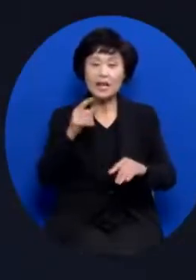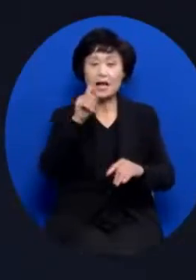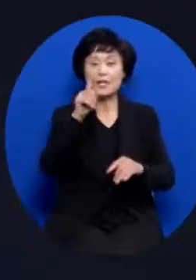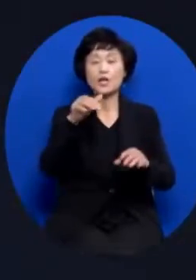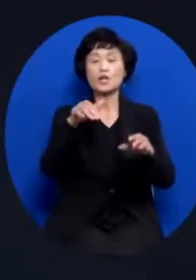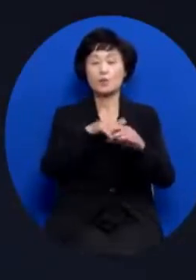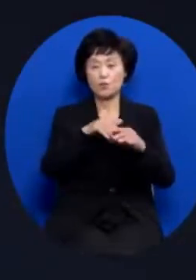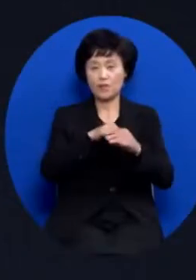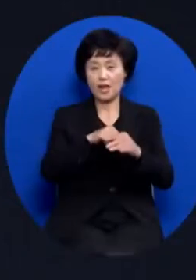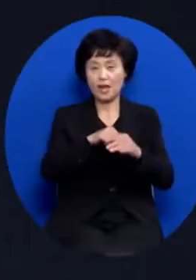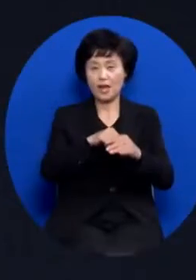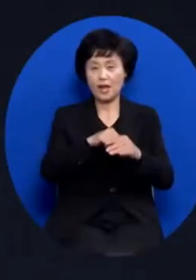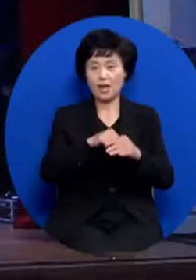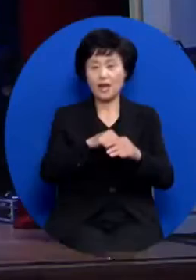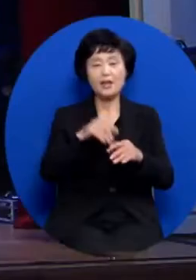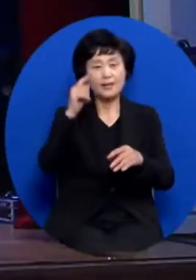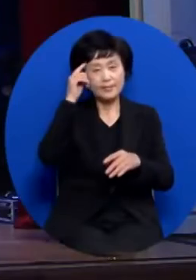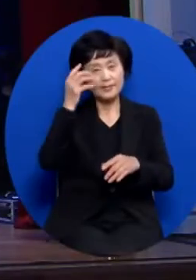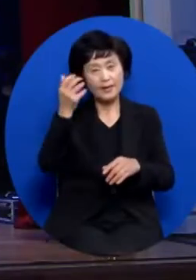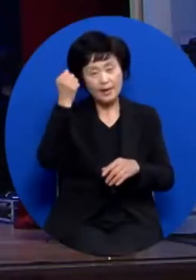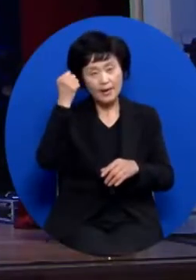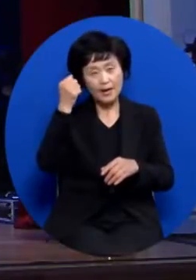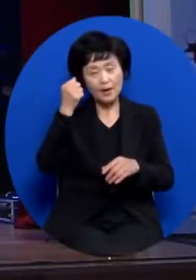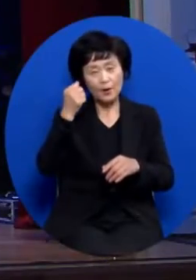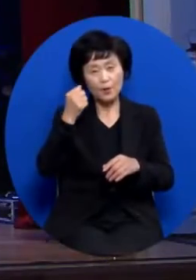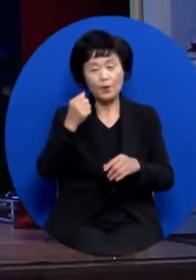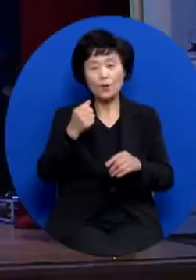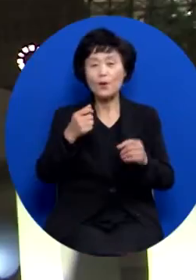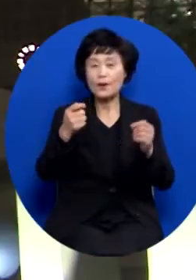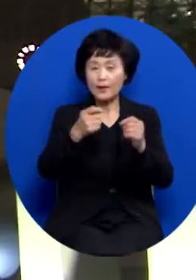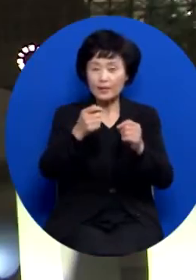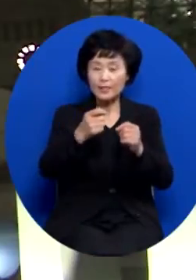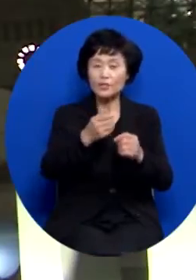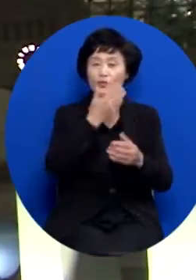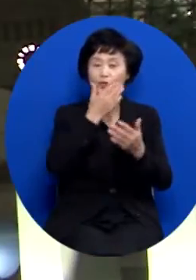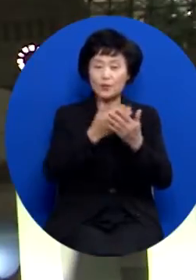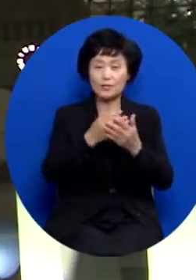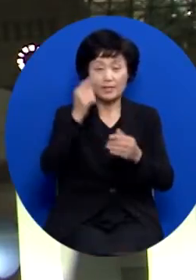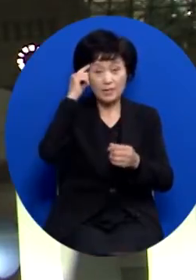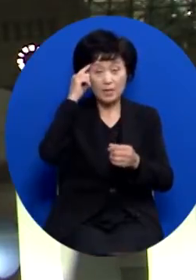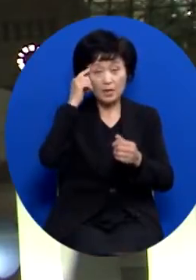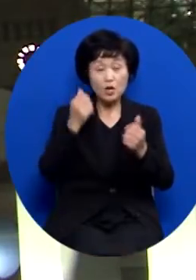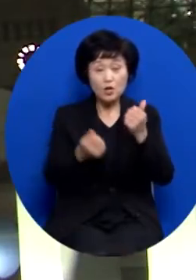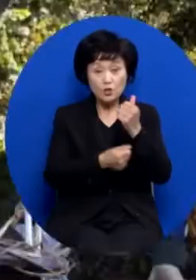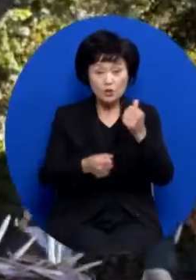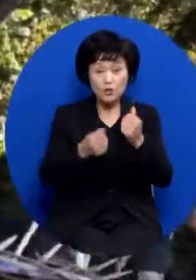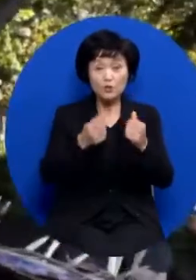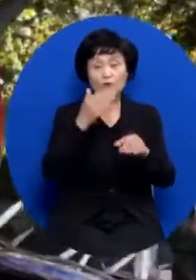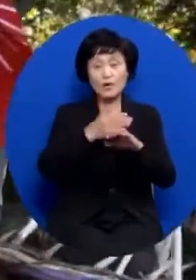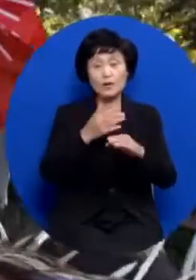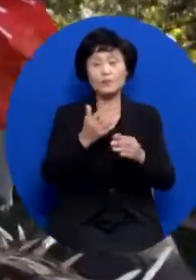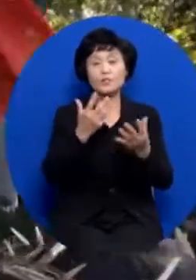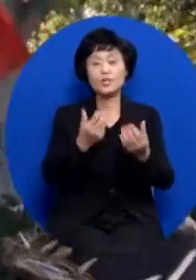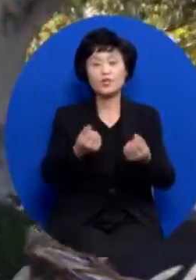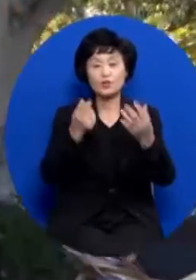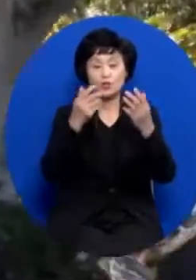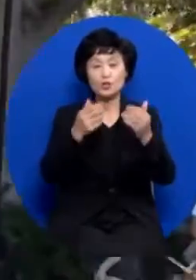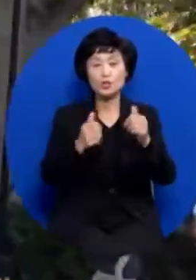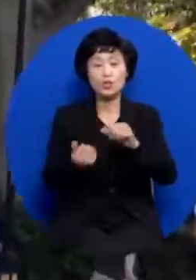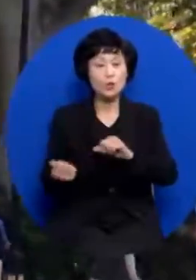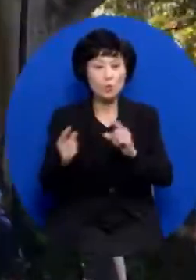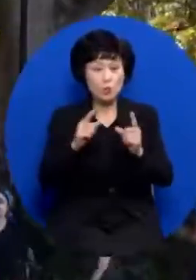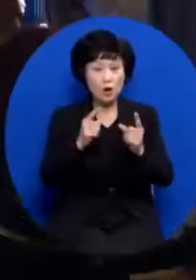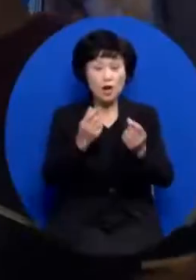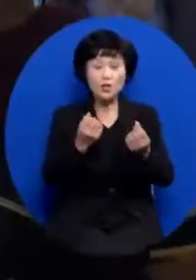또래의 어떤 트렌드로 다가가는 것도 매우 중요하다고 생각합니다. 추수감사절이나 부활절이 이미 그